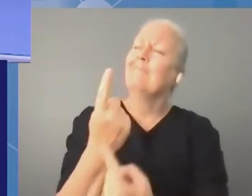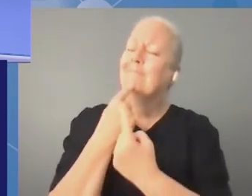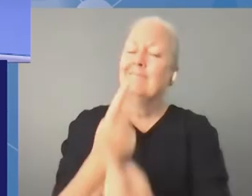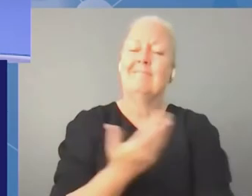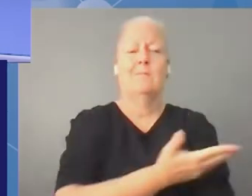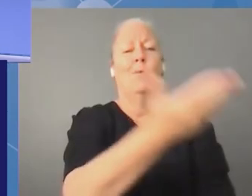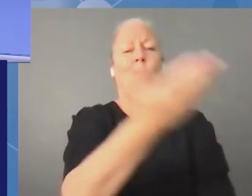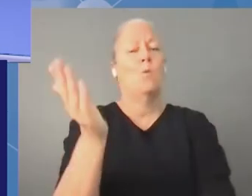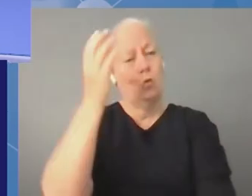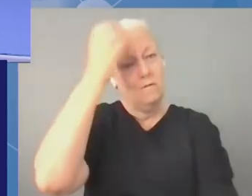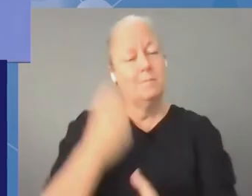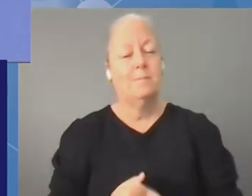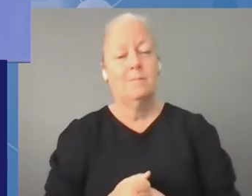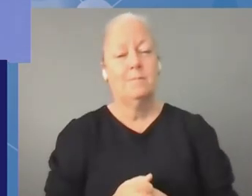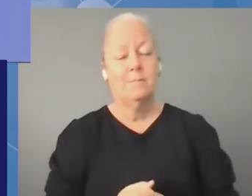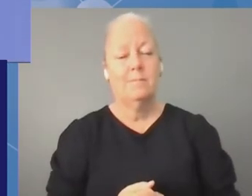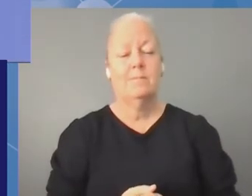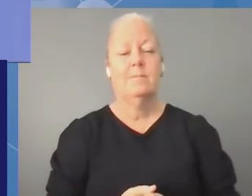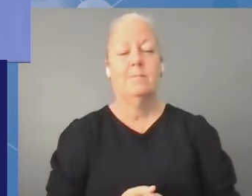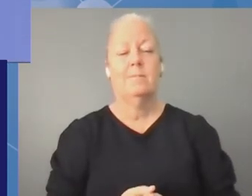联网可以得到发展。